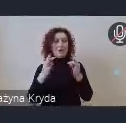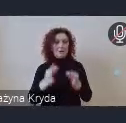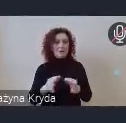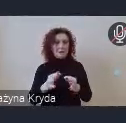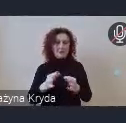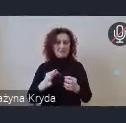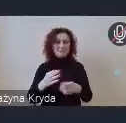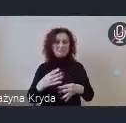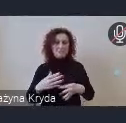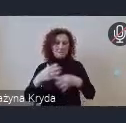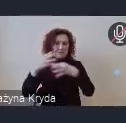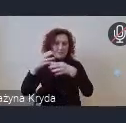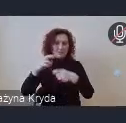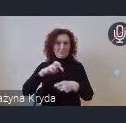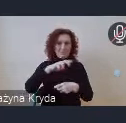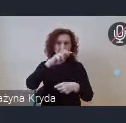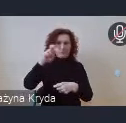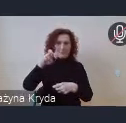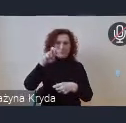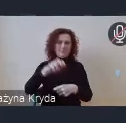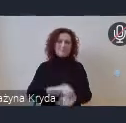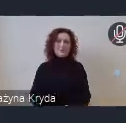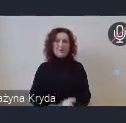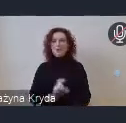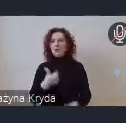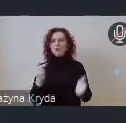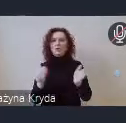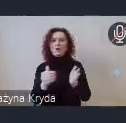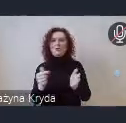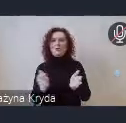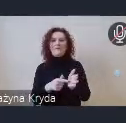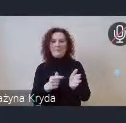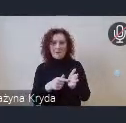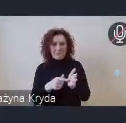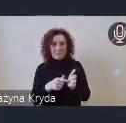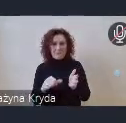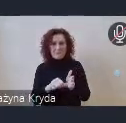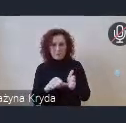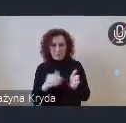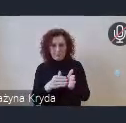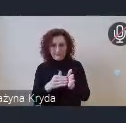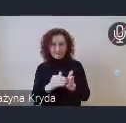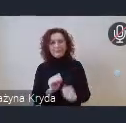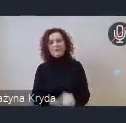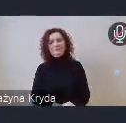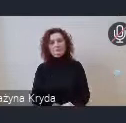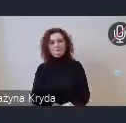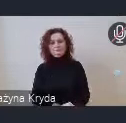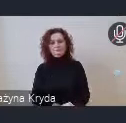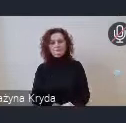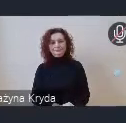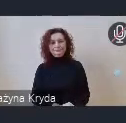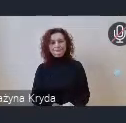otoschody czego wymagamy to co sprawdzamy przez hotel zgodnie z prawem Schody powinny być wyposażone w